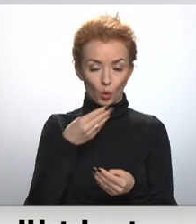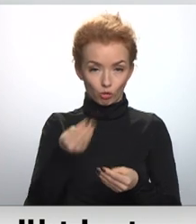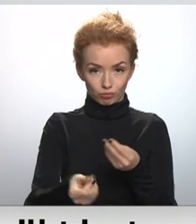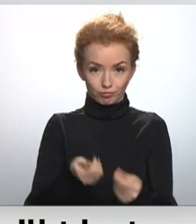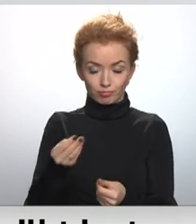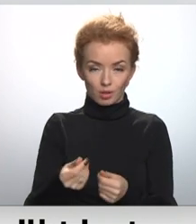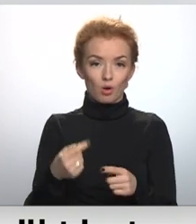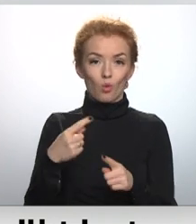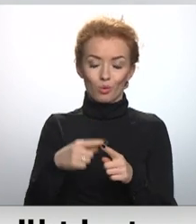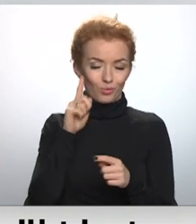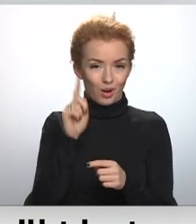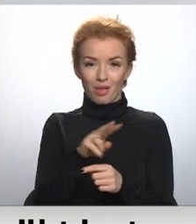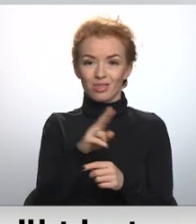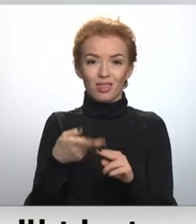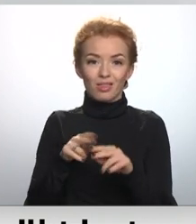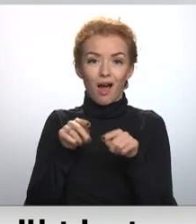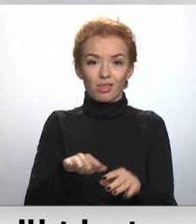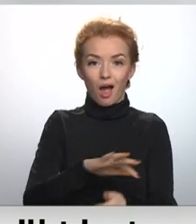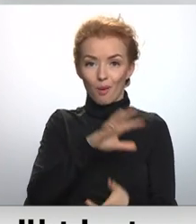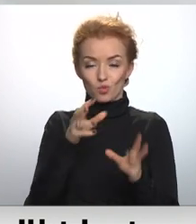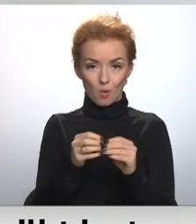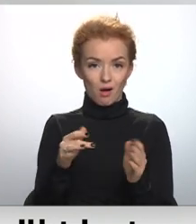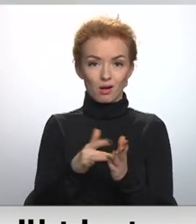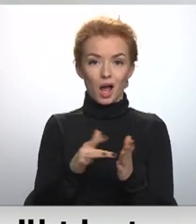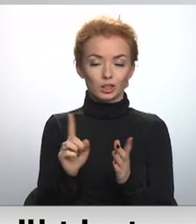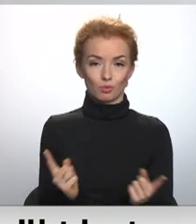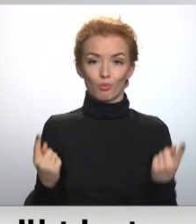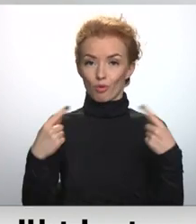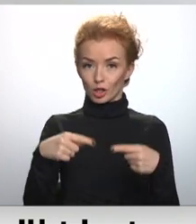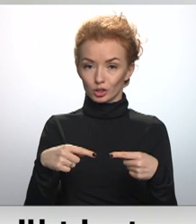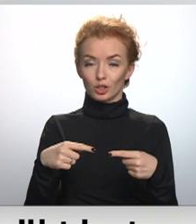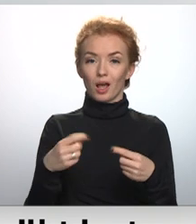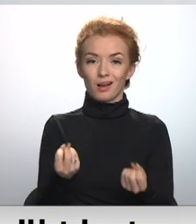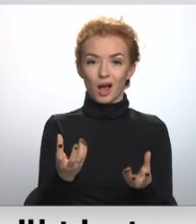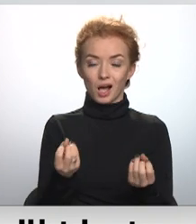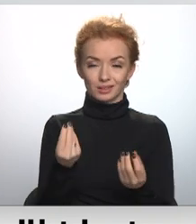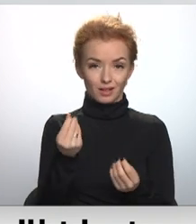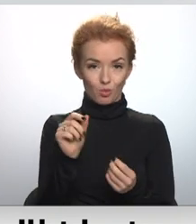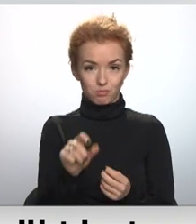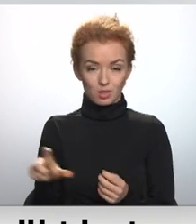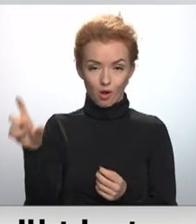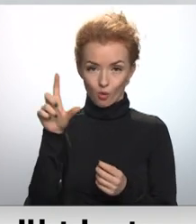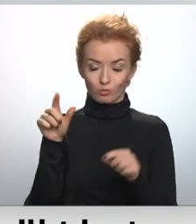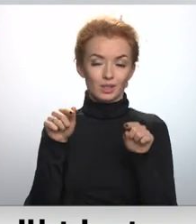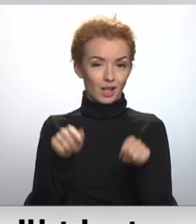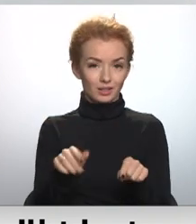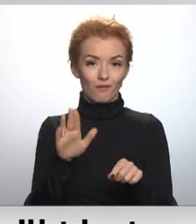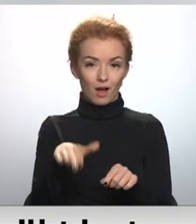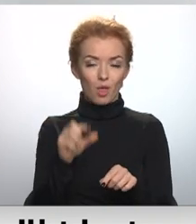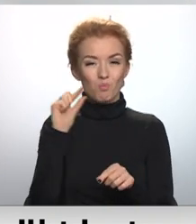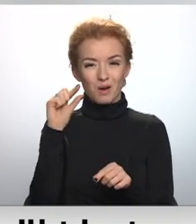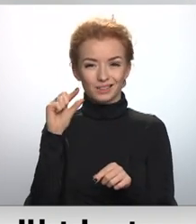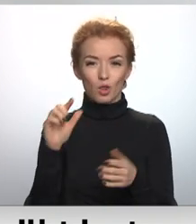to, protams, ne tādā apjomā, kāds ir šis šobrīd gāzes cenu pieaugums, tas varētu